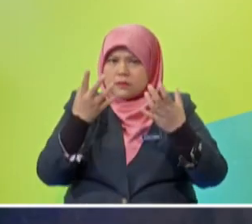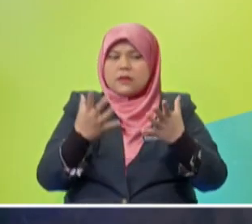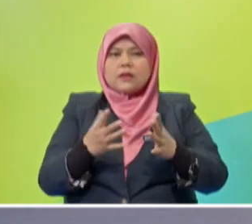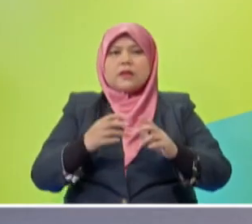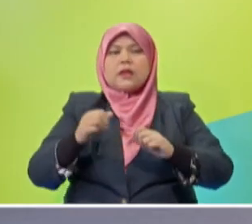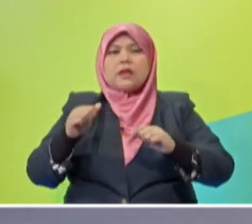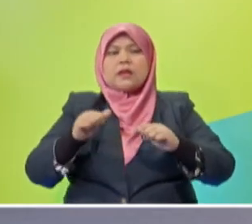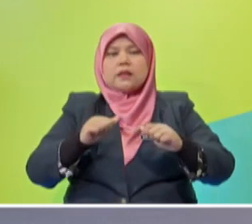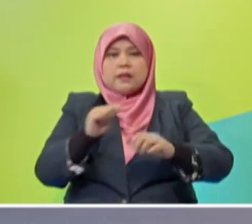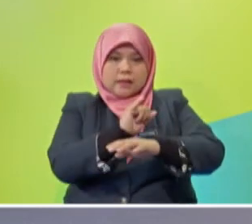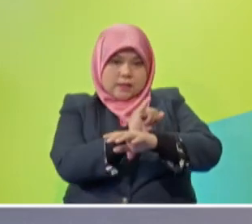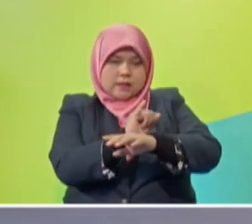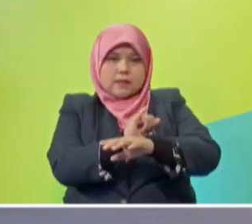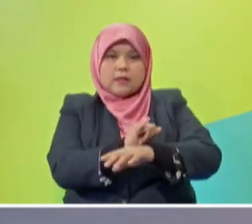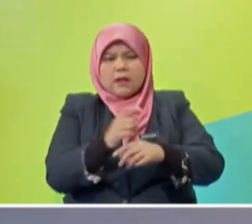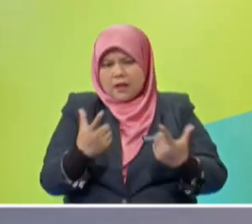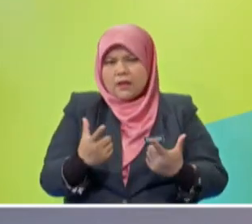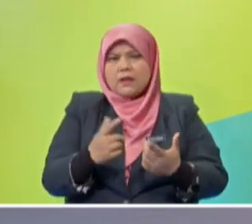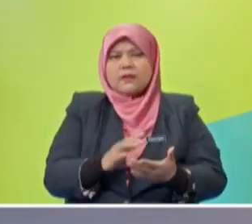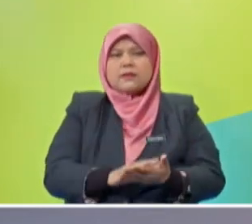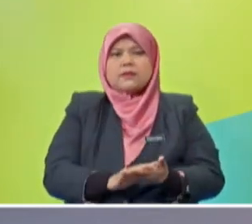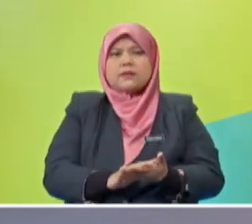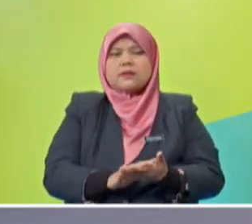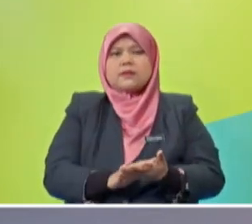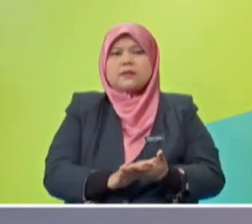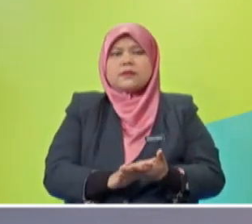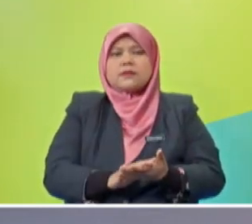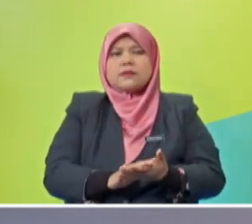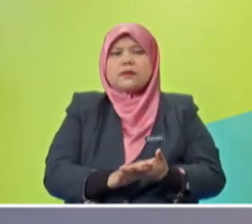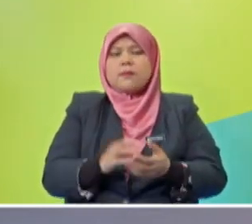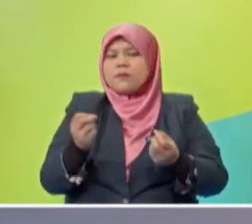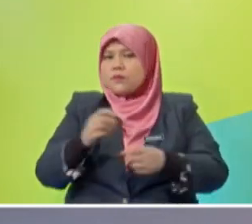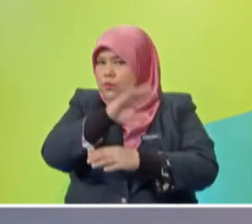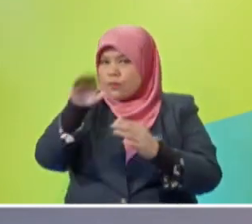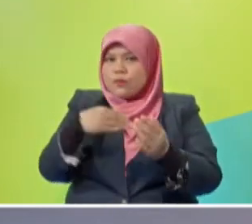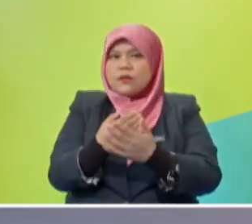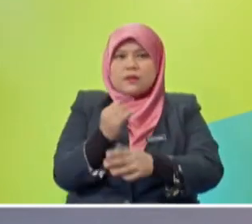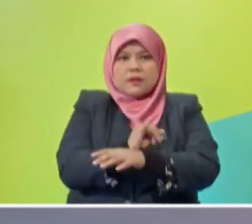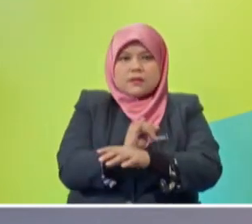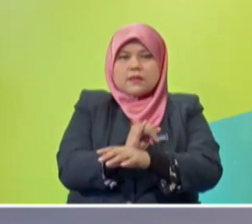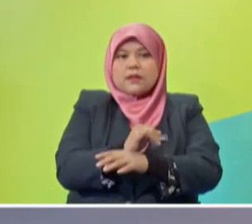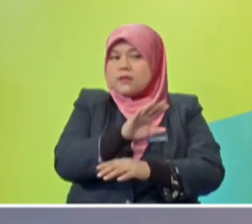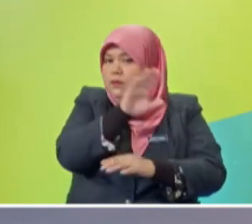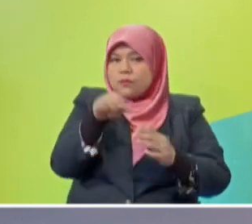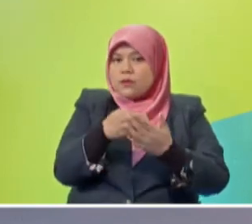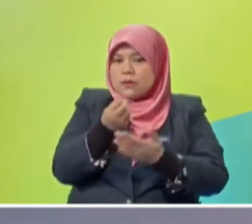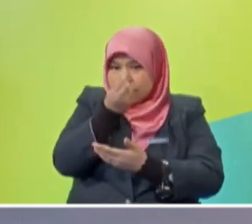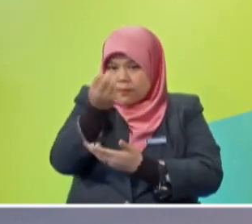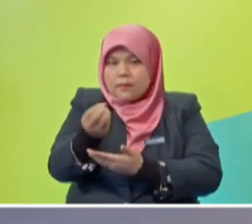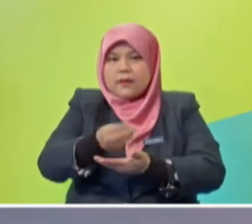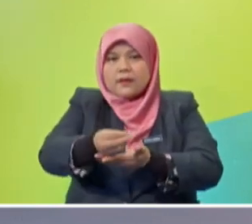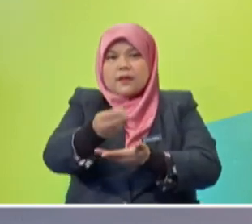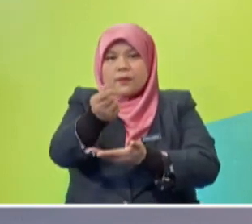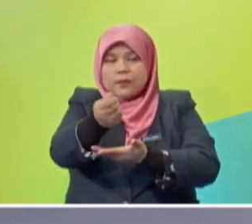lagi industri yang lain. Dan kita tahu bahawa semua jenis industri perindustrian ini sebenarnya menyumbang kepada peningkatan